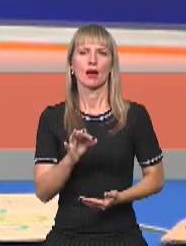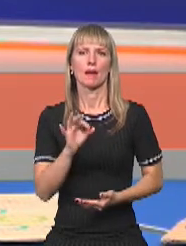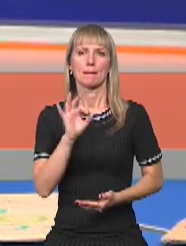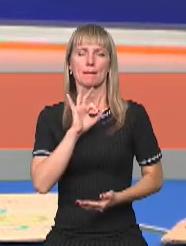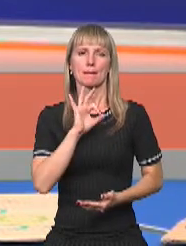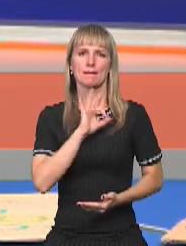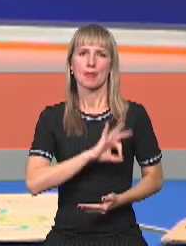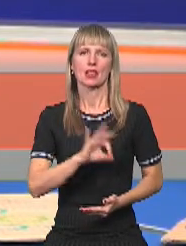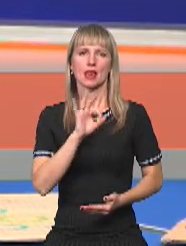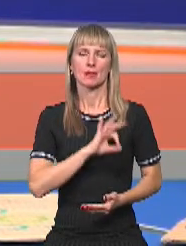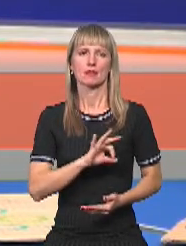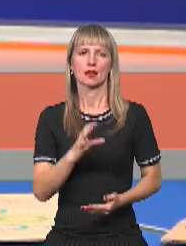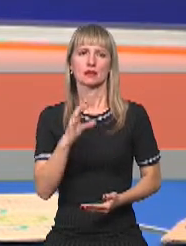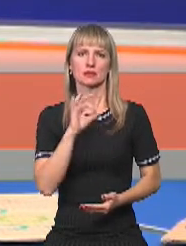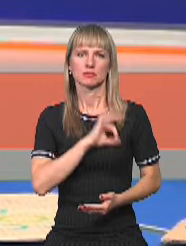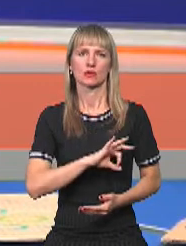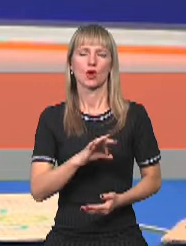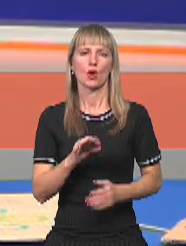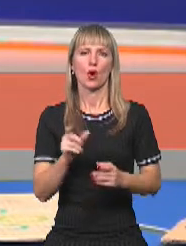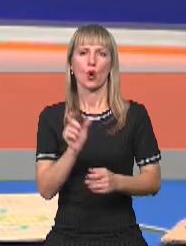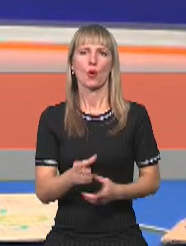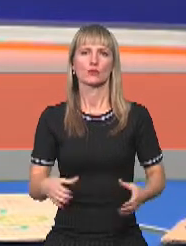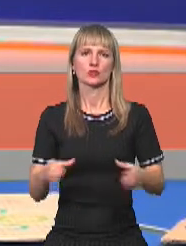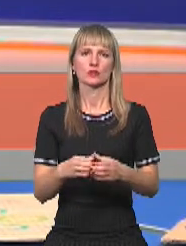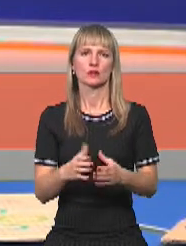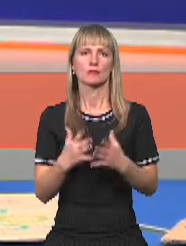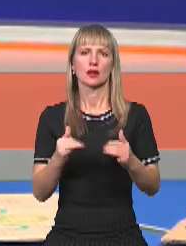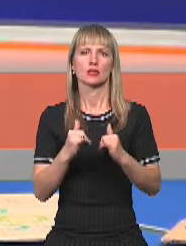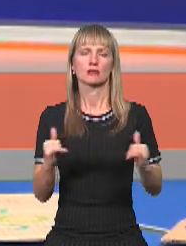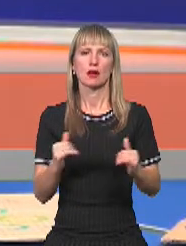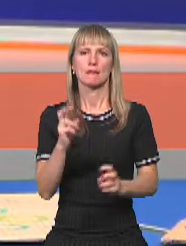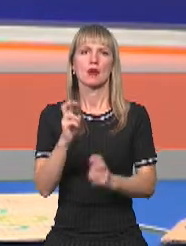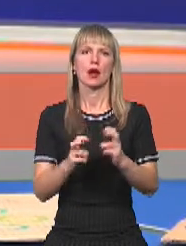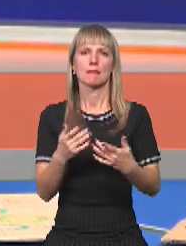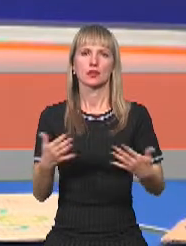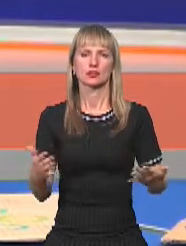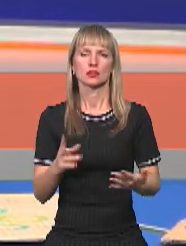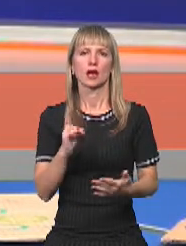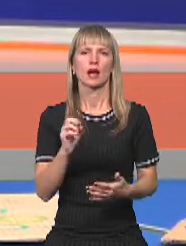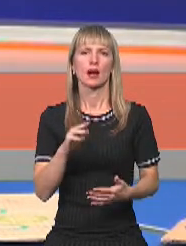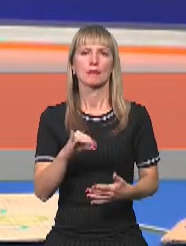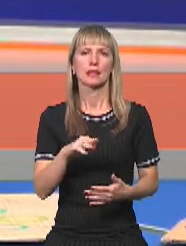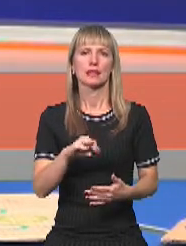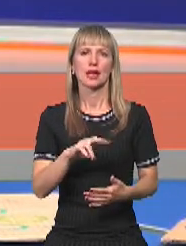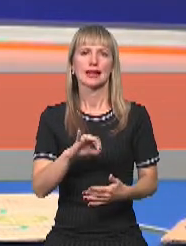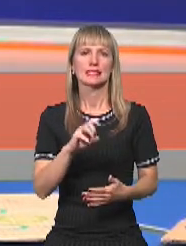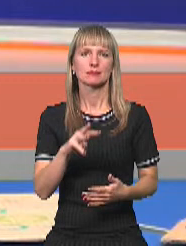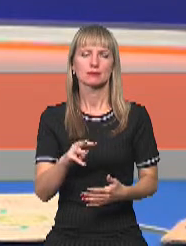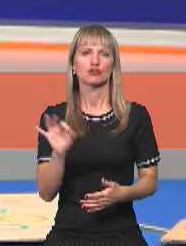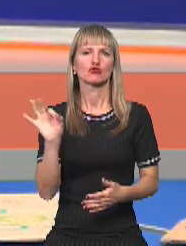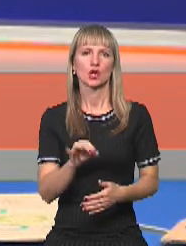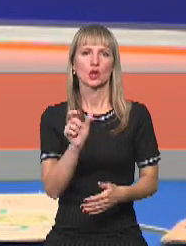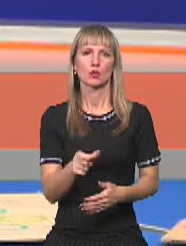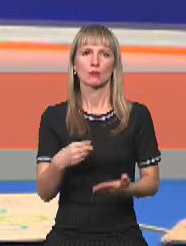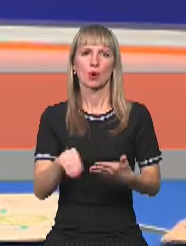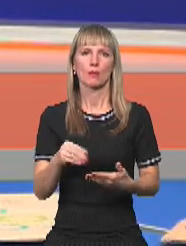обществе, где больше, если развивается разнообразная промышленность, капитализм и тому подобное, все чаще люди начинают